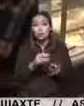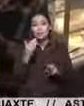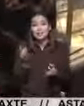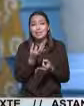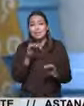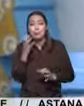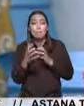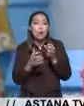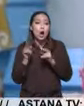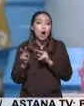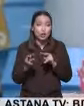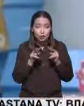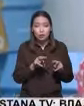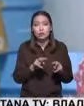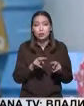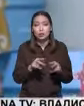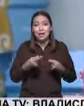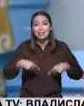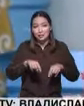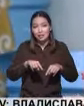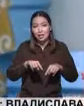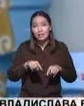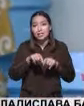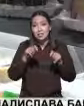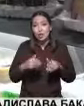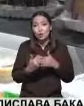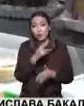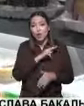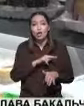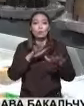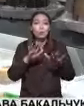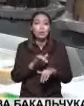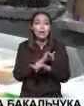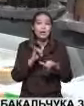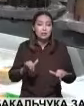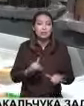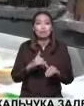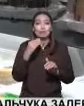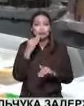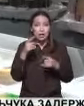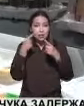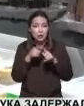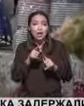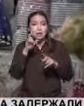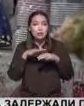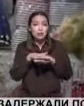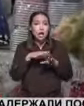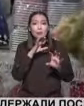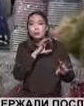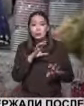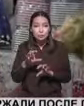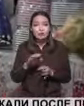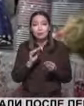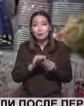контроль со стороны независимых международных организаций. Создание новых рабочих мест, развитие высоких технологий в стране, обеспечение